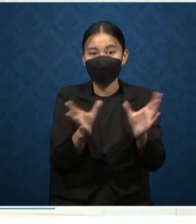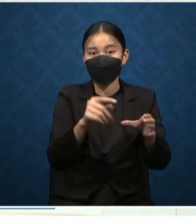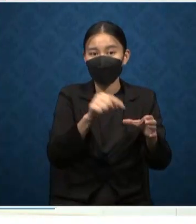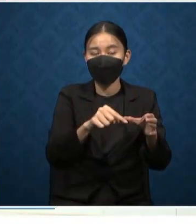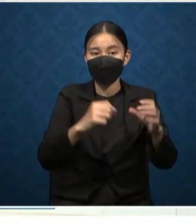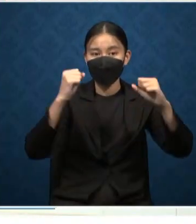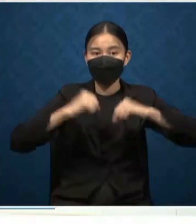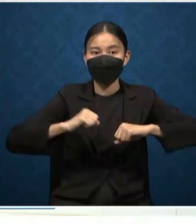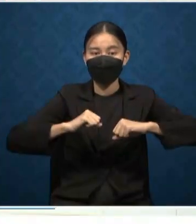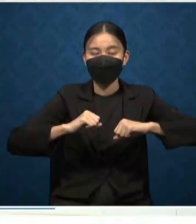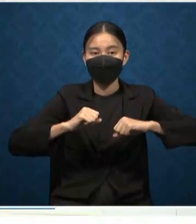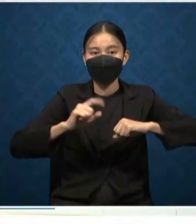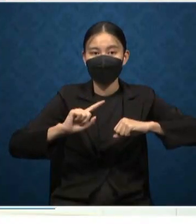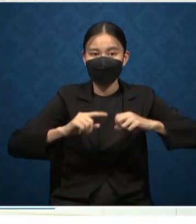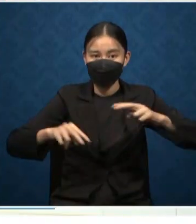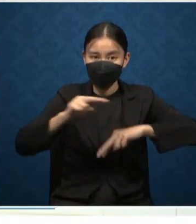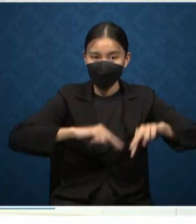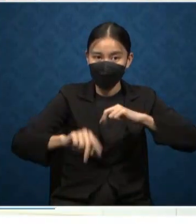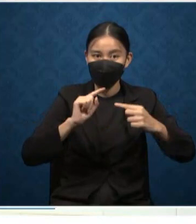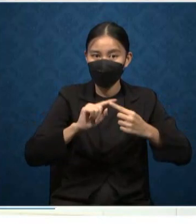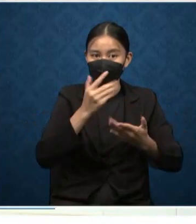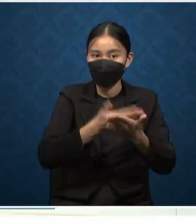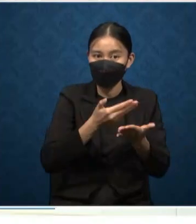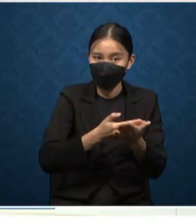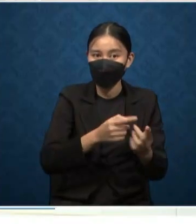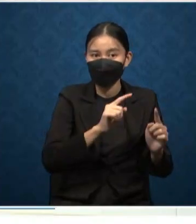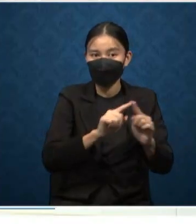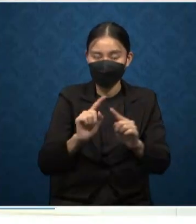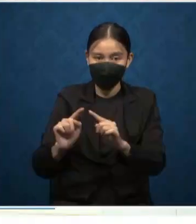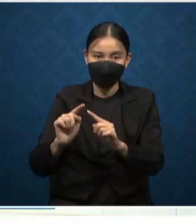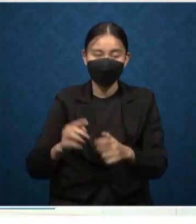คือมีมัติให้ตัสอบทุกรรมหอศพสิน ในแต่ละลคฌียไป